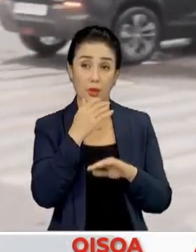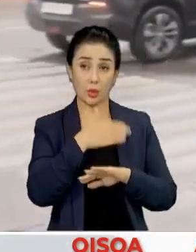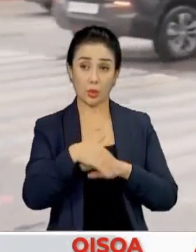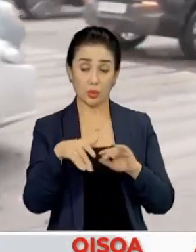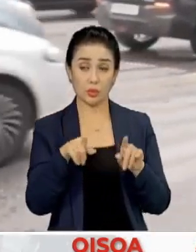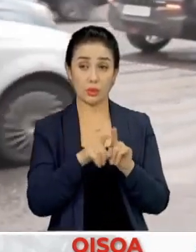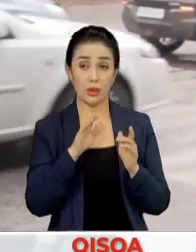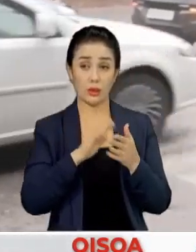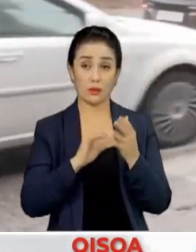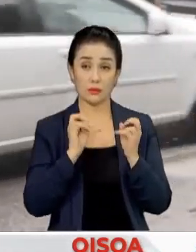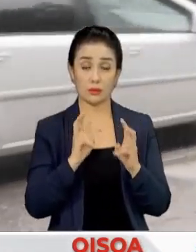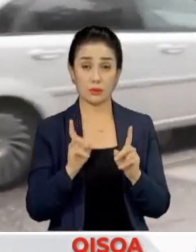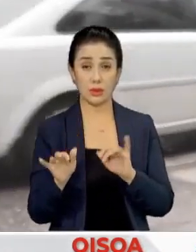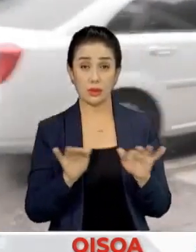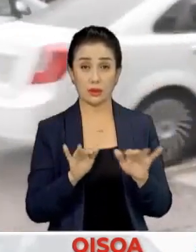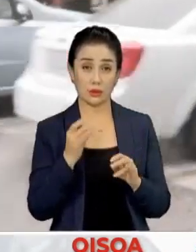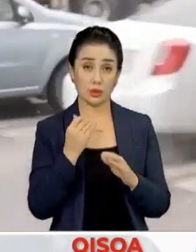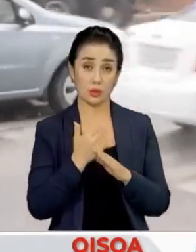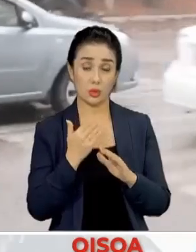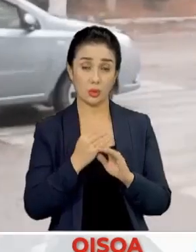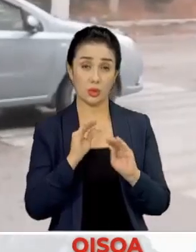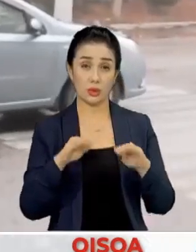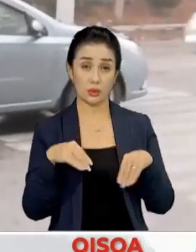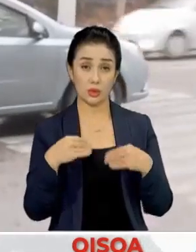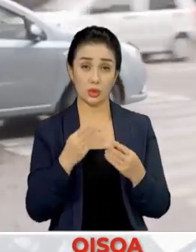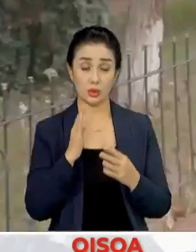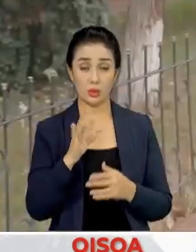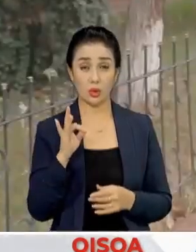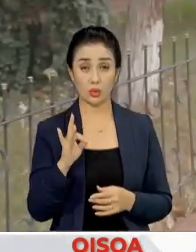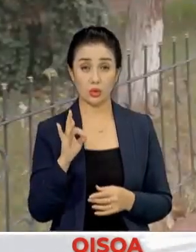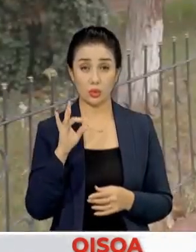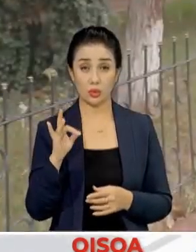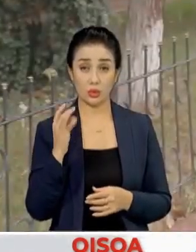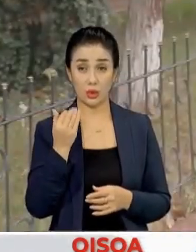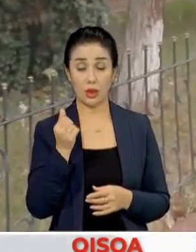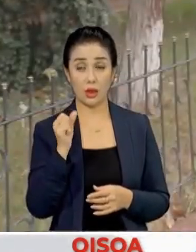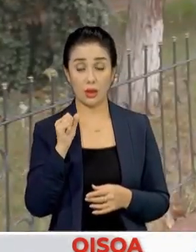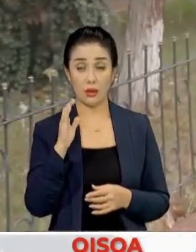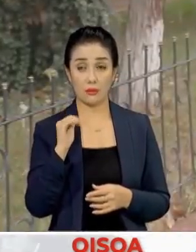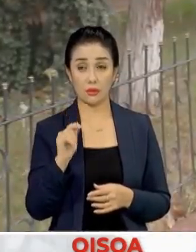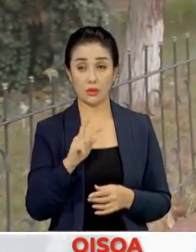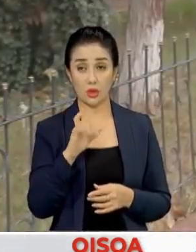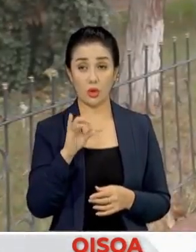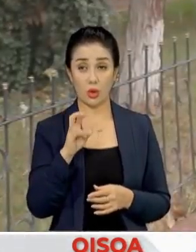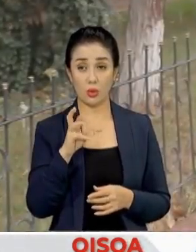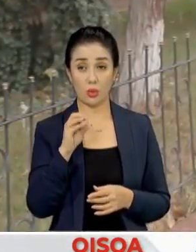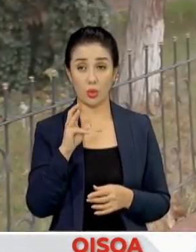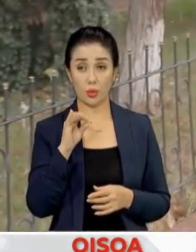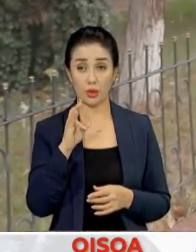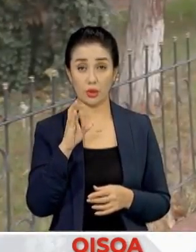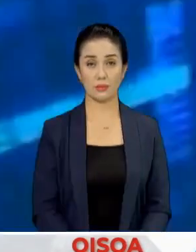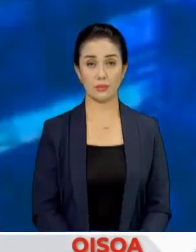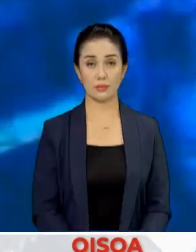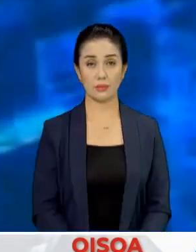ko'chalarda xavfsiz harakatlanishiga ko'maklashishga yordam beradi. Rustam Rustamov, Avaz Xolmo'minov, Poytaxt.